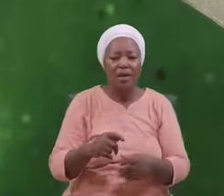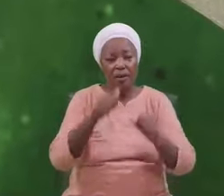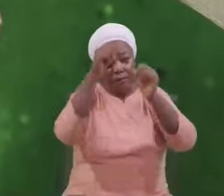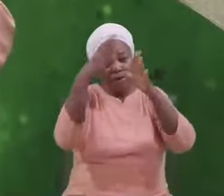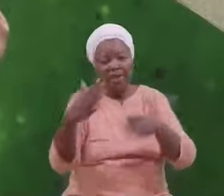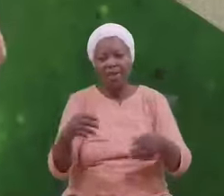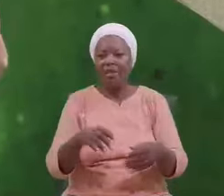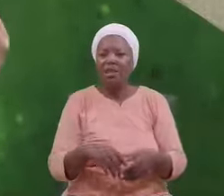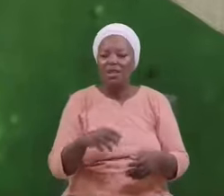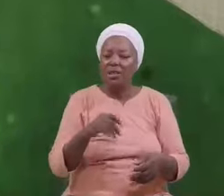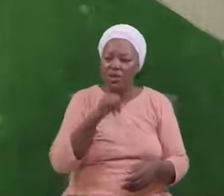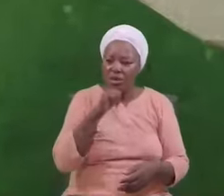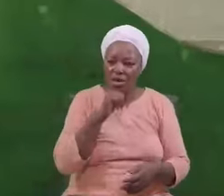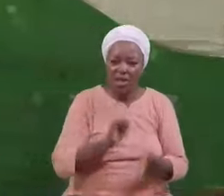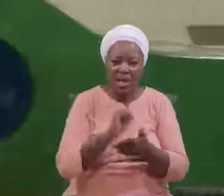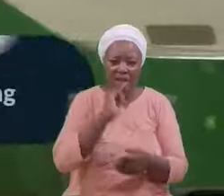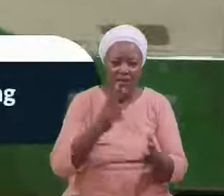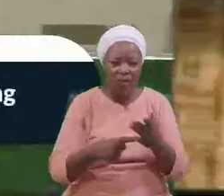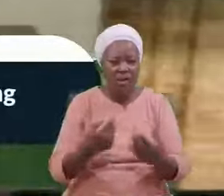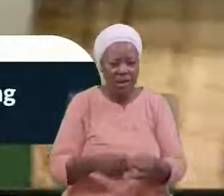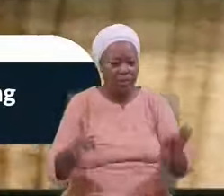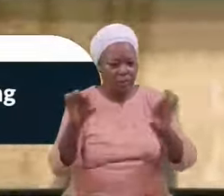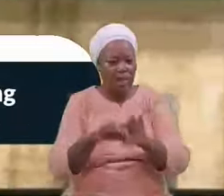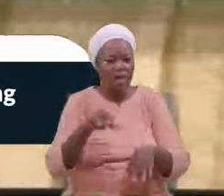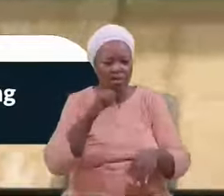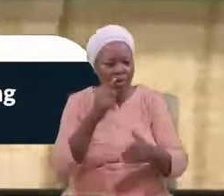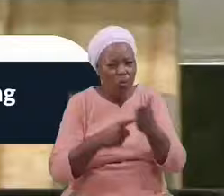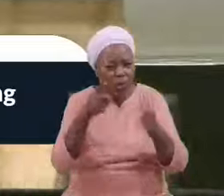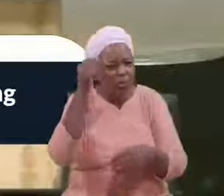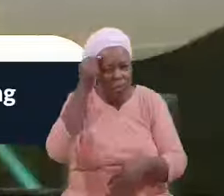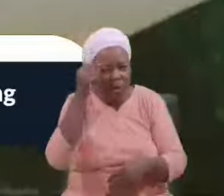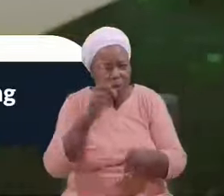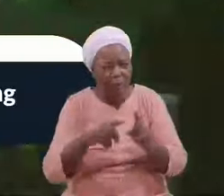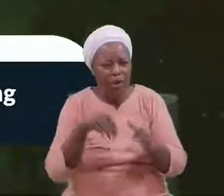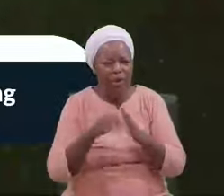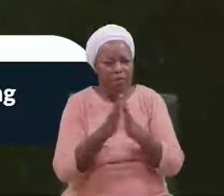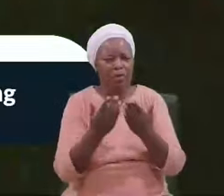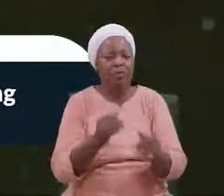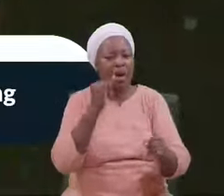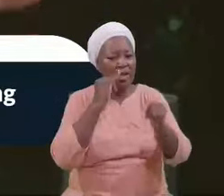C'est ce à quoi le Père pense qui est important. Parce que ce ne sont pas vos pensées. Ésaïe